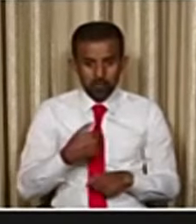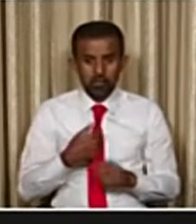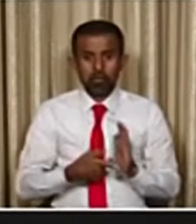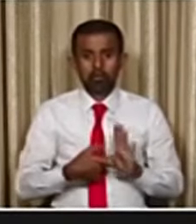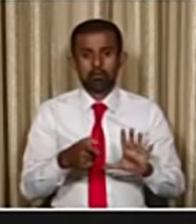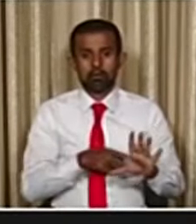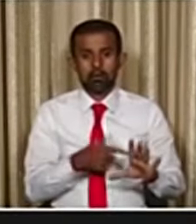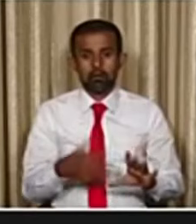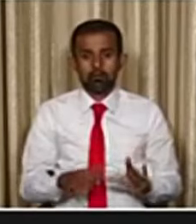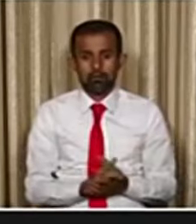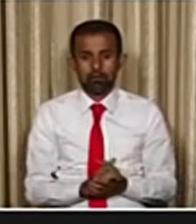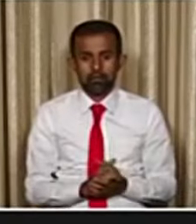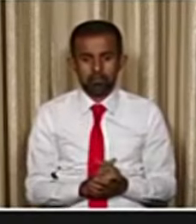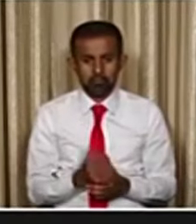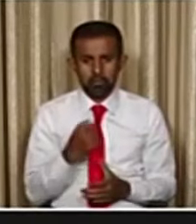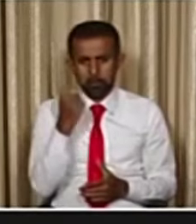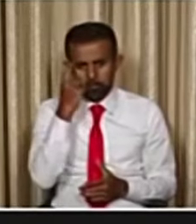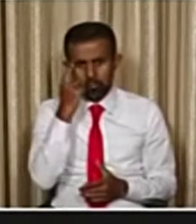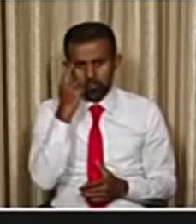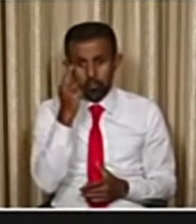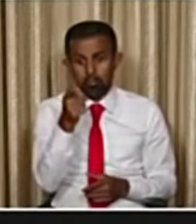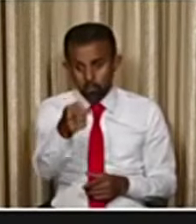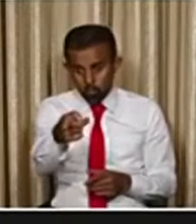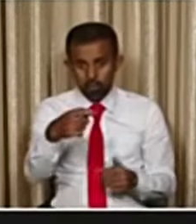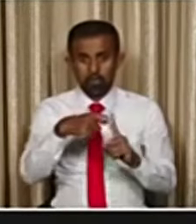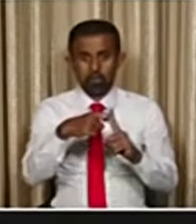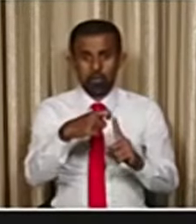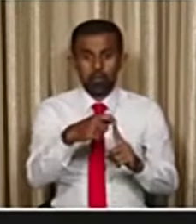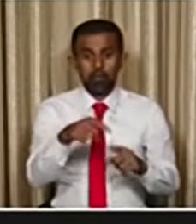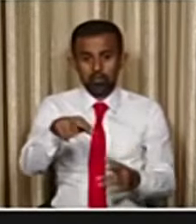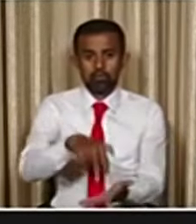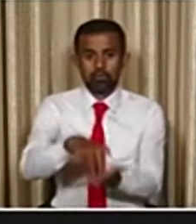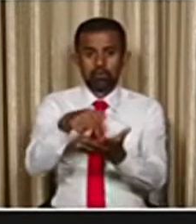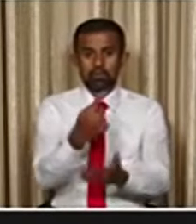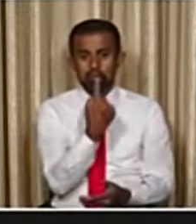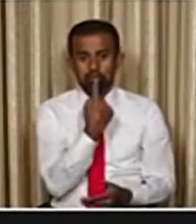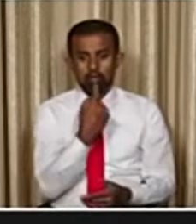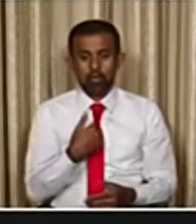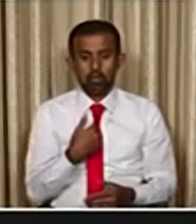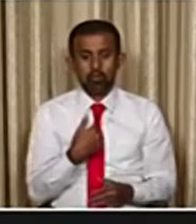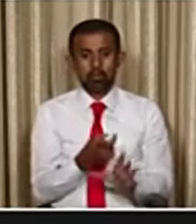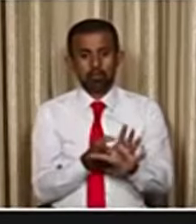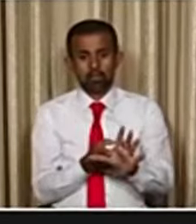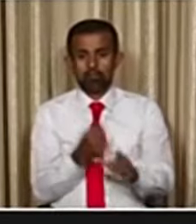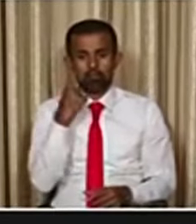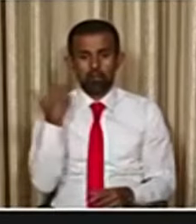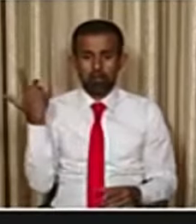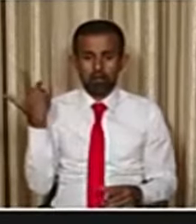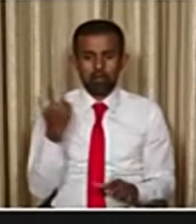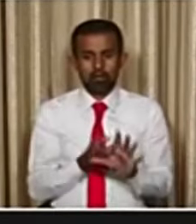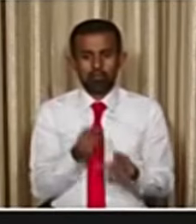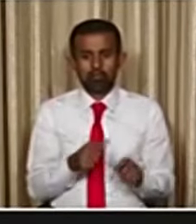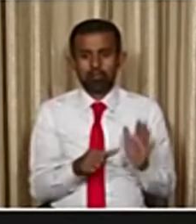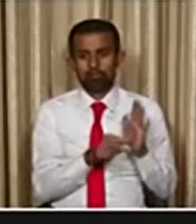කරා. මට අද වගේ මතකයි ඔය කිරියල්ල මන්ත්‍රීතුමා උතරම ඇවිල්ලා කතා කරලා කිව්වා අපේ මේ තරුණයෝව දන්නේ